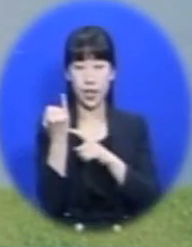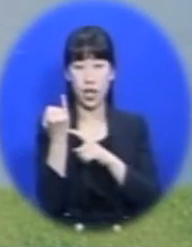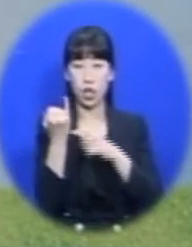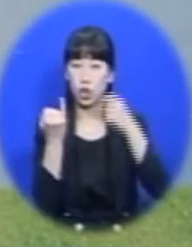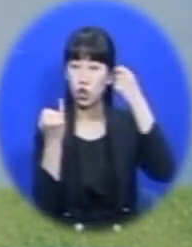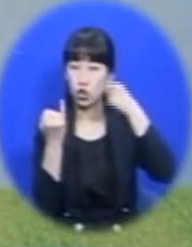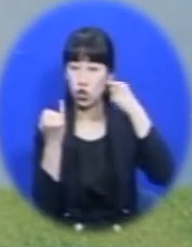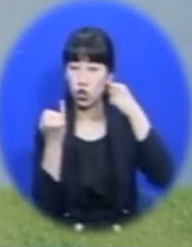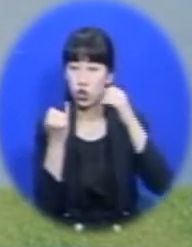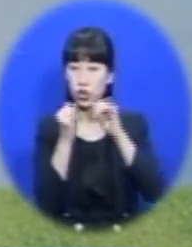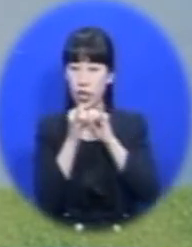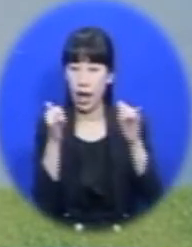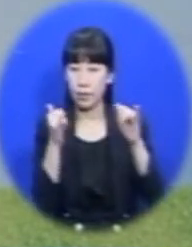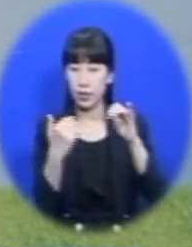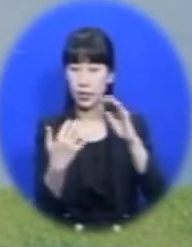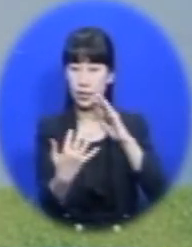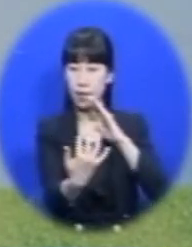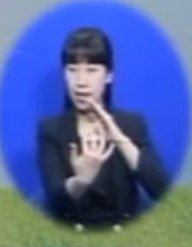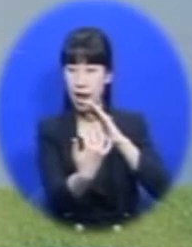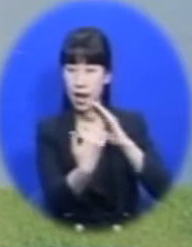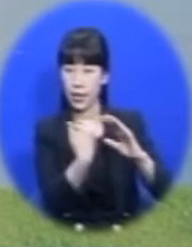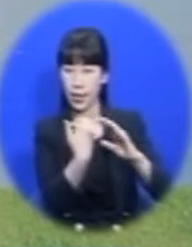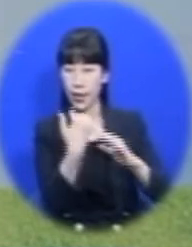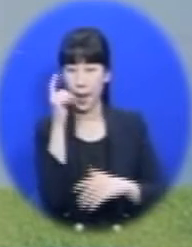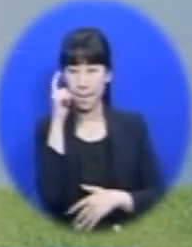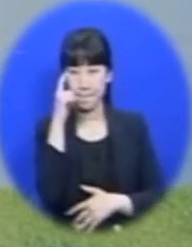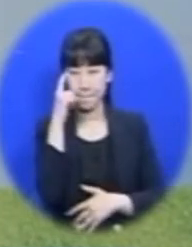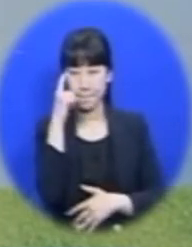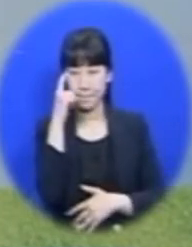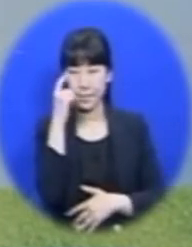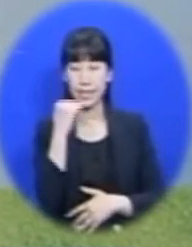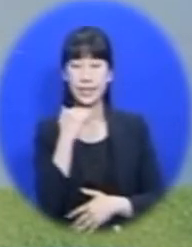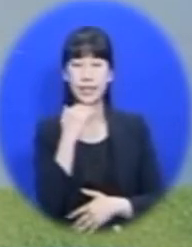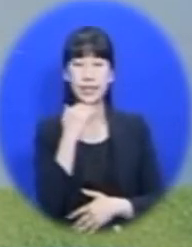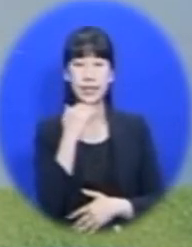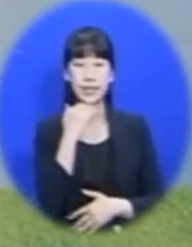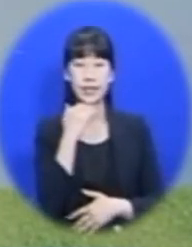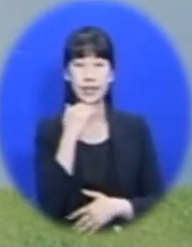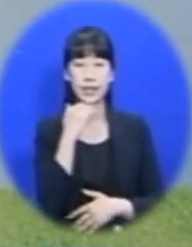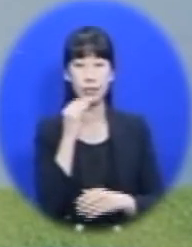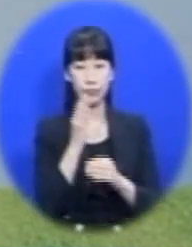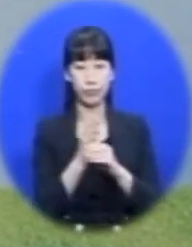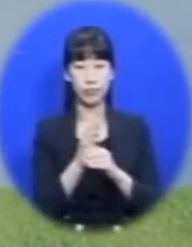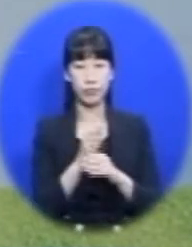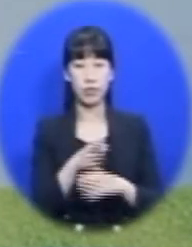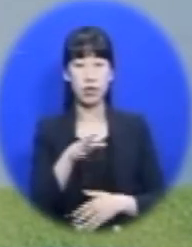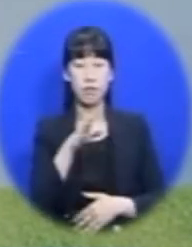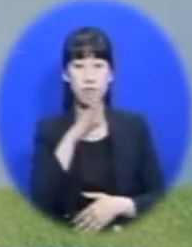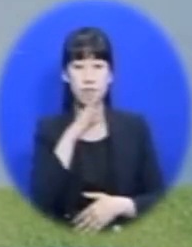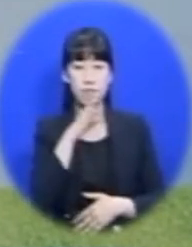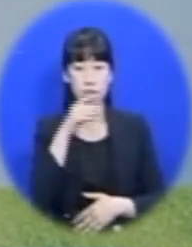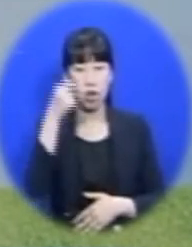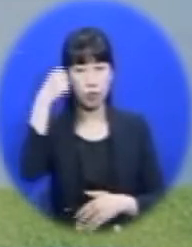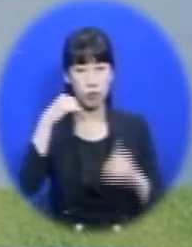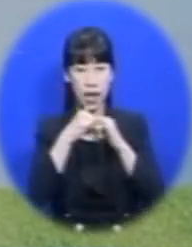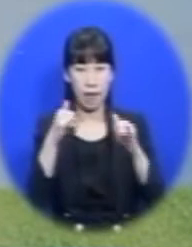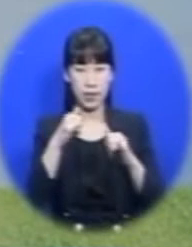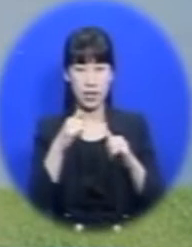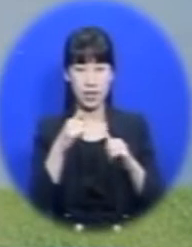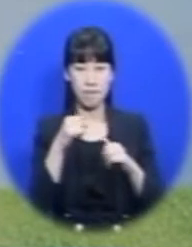사람들이 집에 들이닥쳐올 것을 예상하고 기다리고 있는 거예요. 정말 중국 사람들이 흉기를